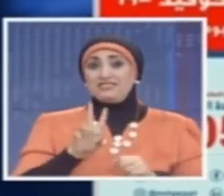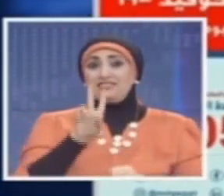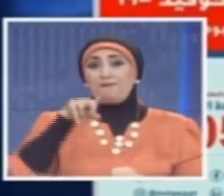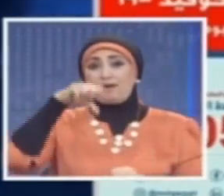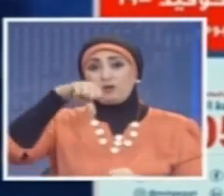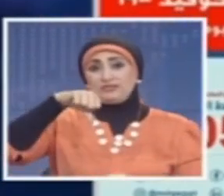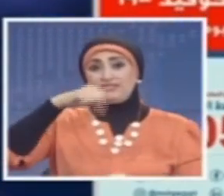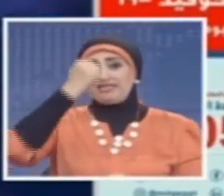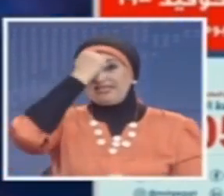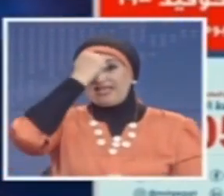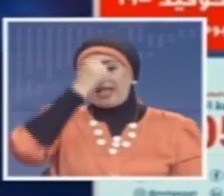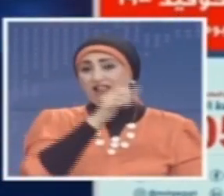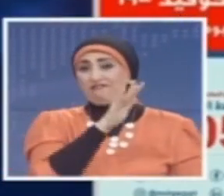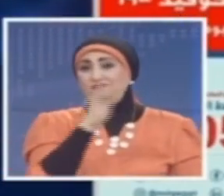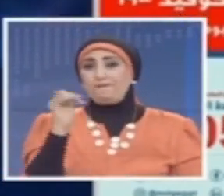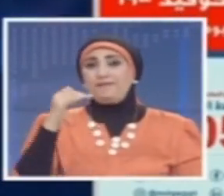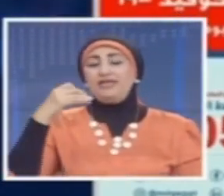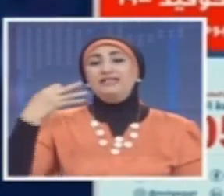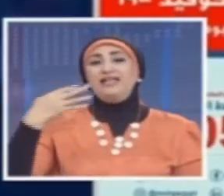إلى